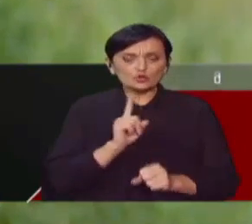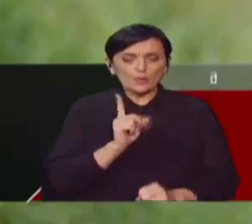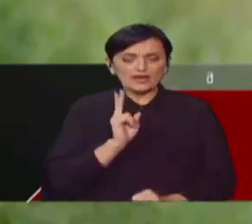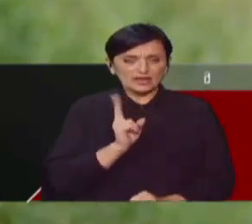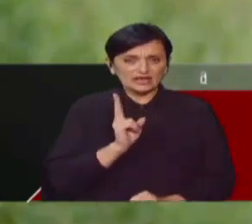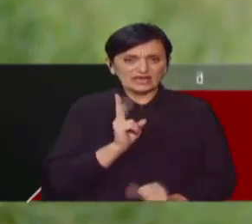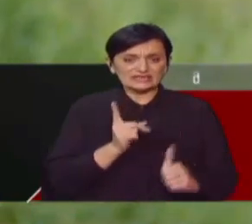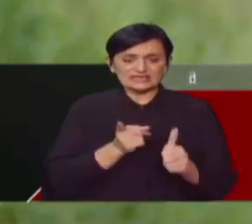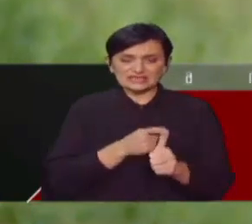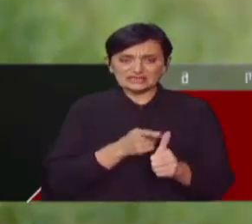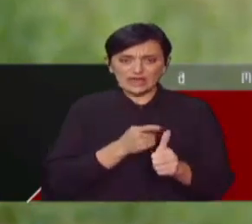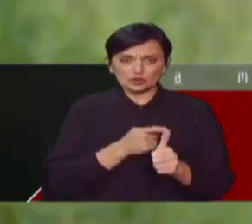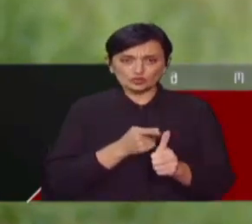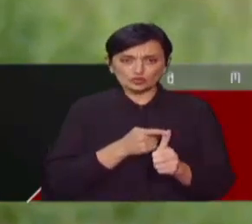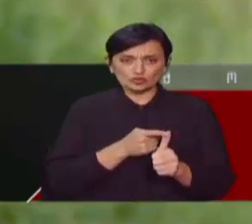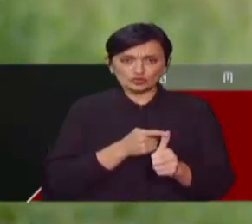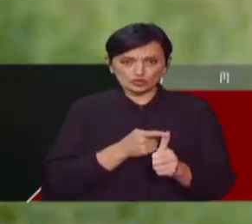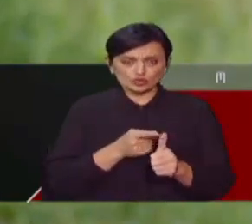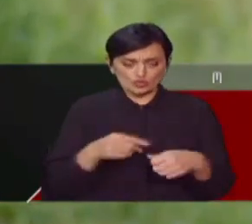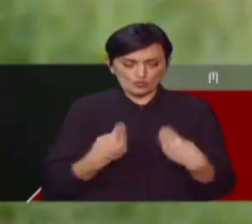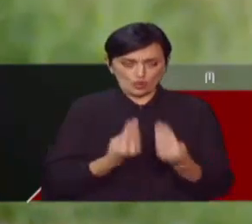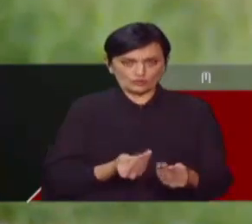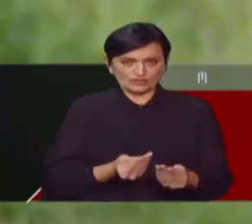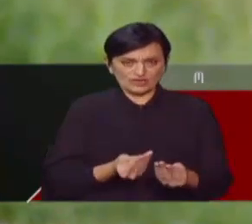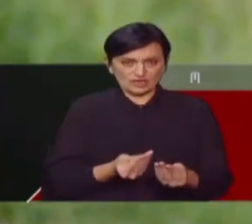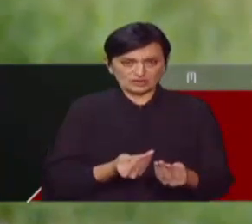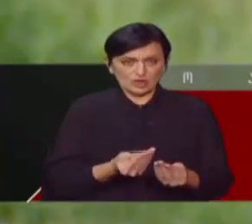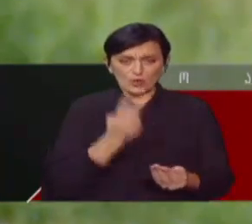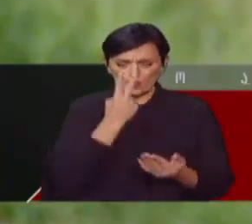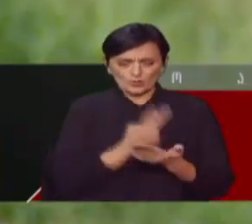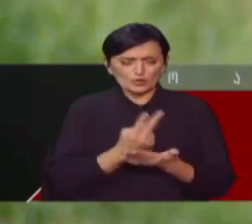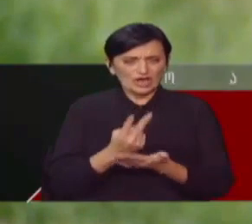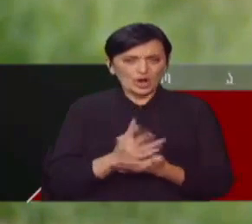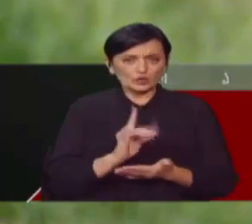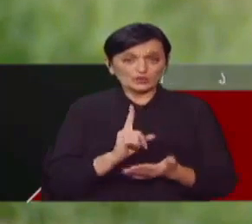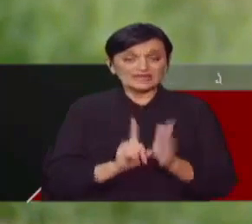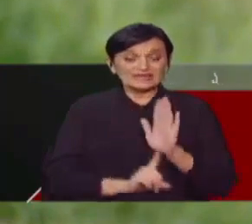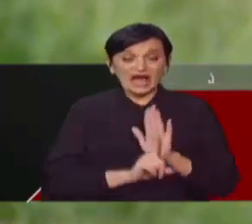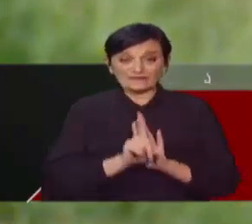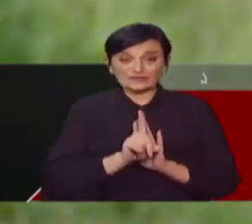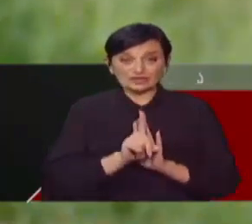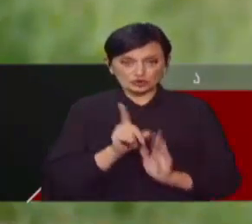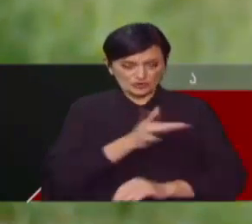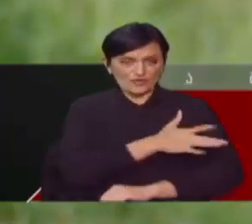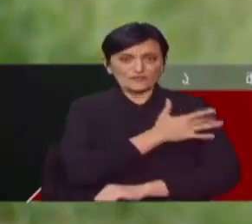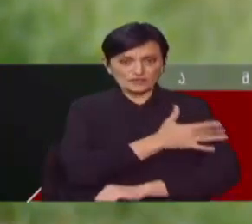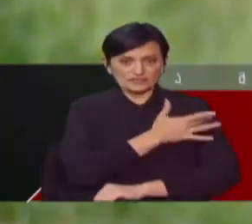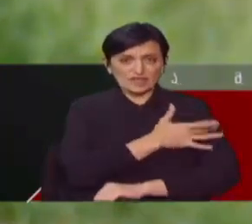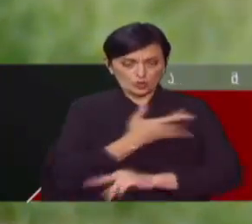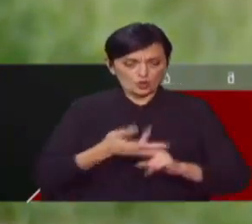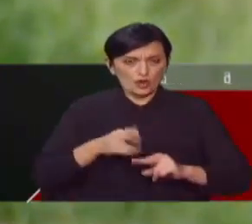კანდიდატის სტატუსი მოგცენ. მიუხედავად იმისა, რომ თავიდანვე იმსახურებით